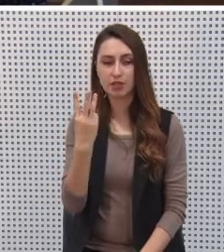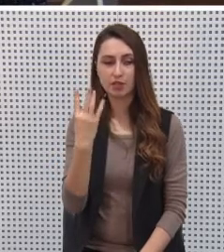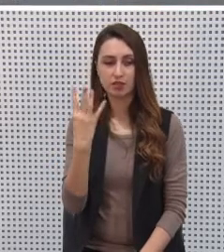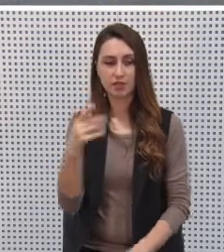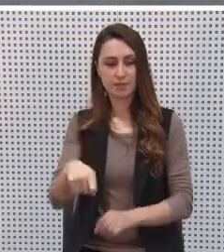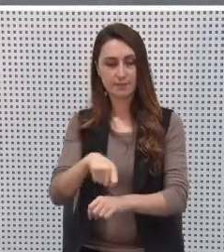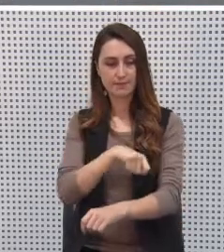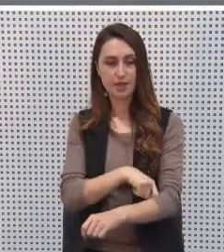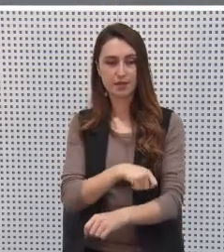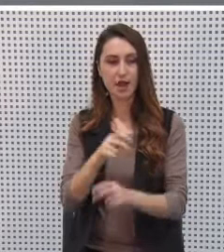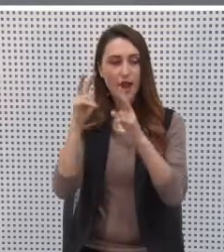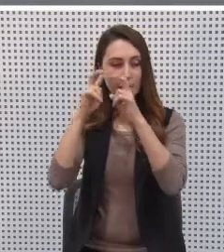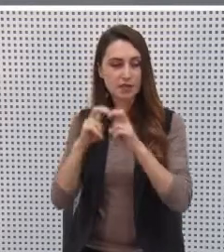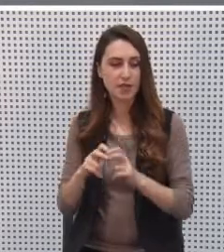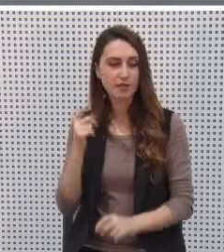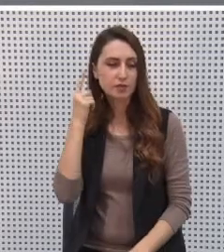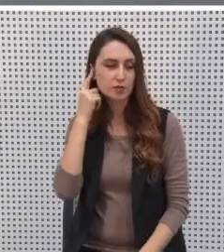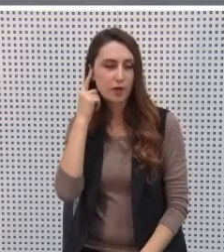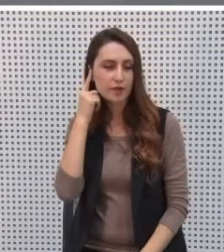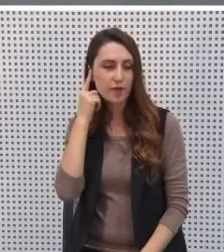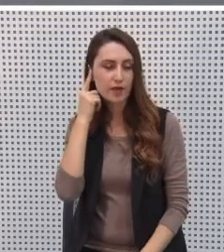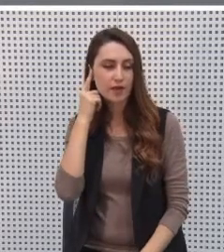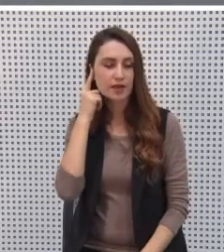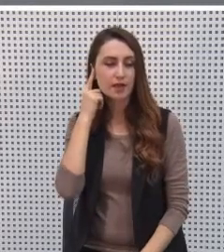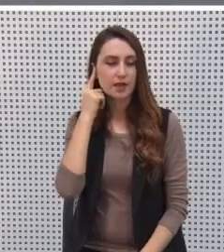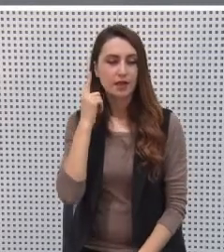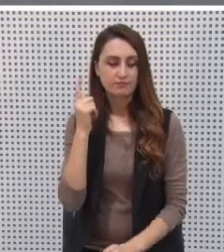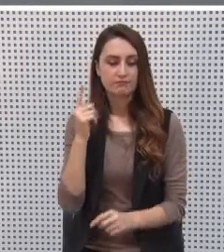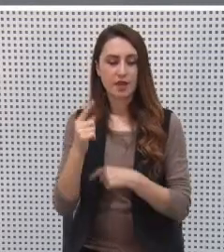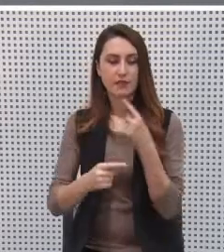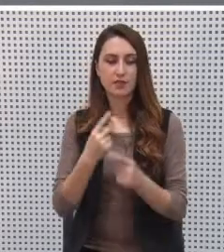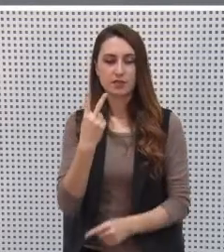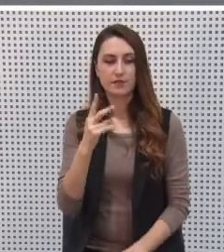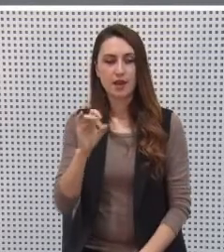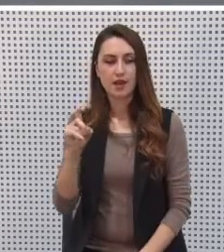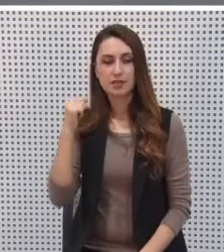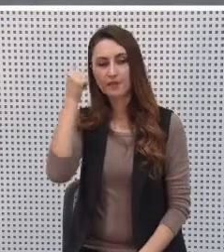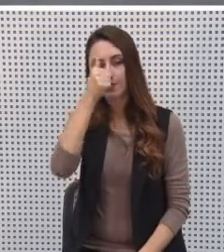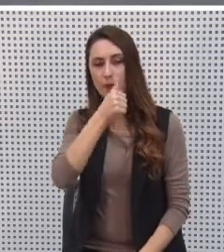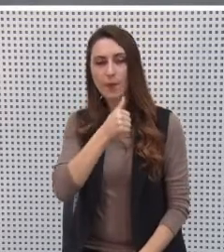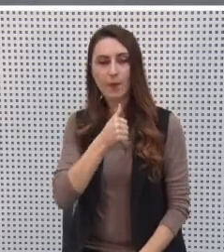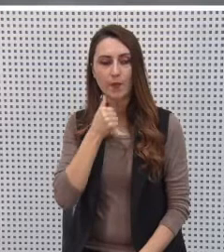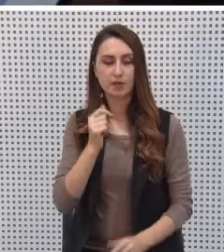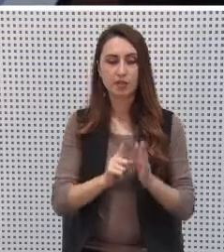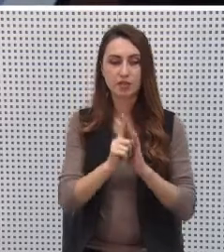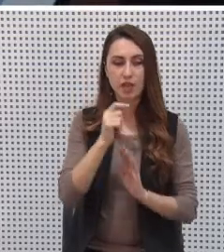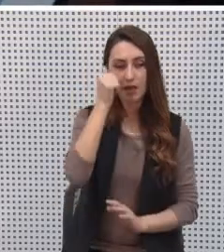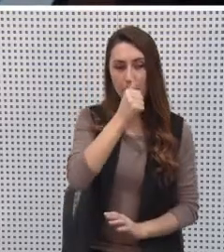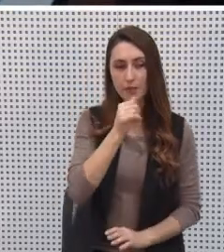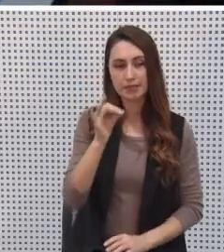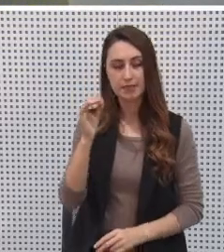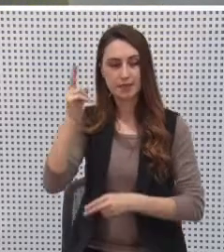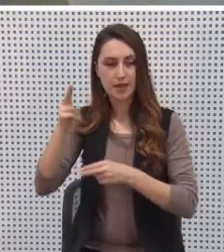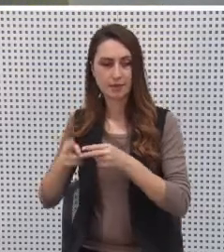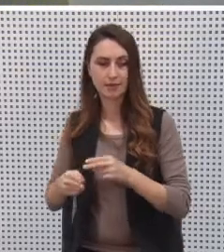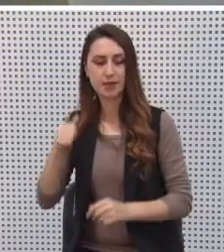метра. Обследование слуховой функции проводится 2 раза в год – на начало учебного года и на конец. То есть мы здесь